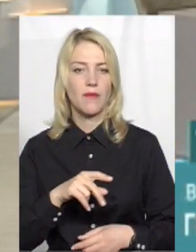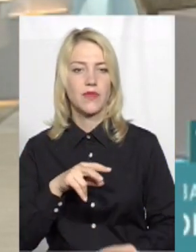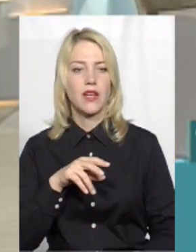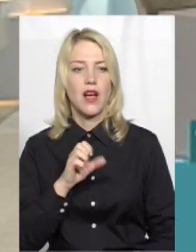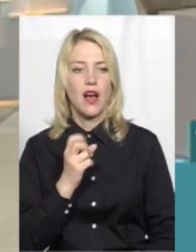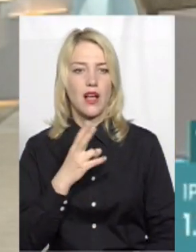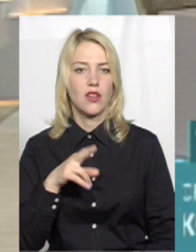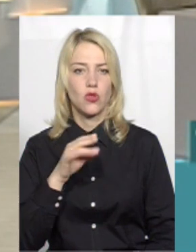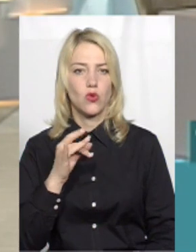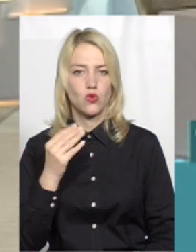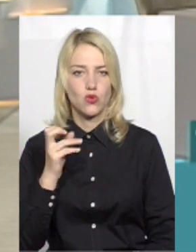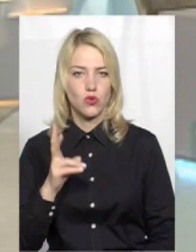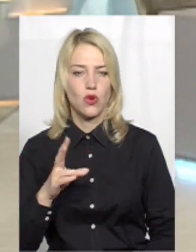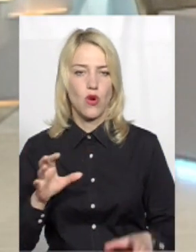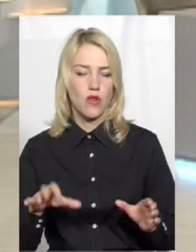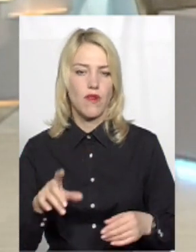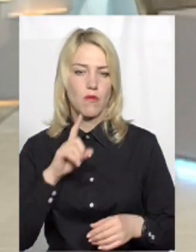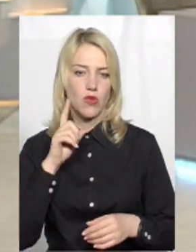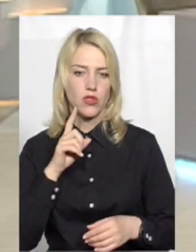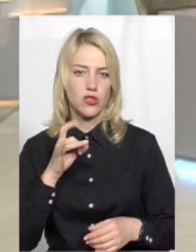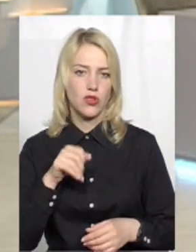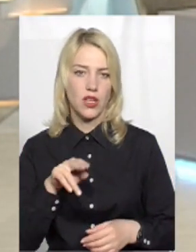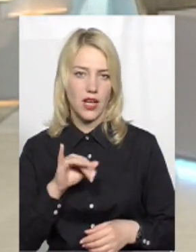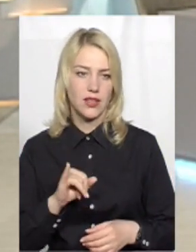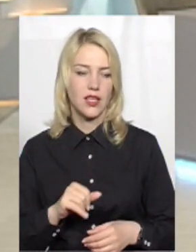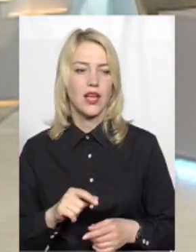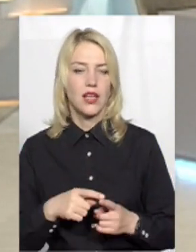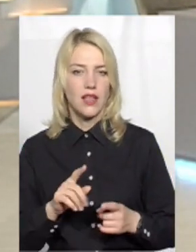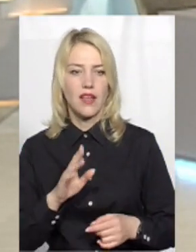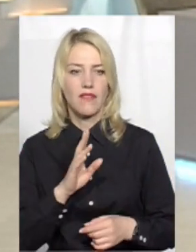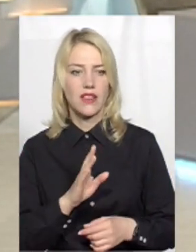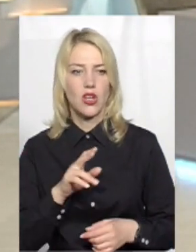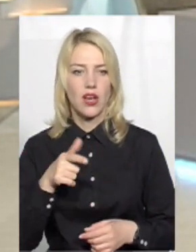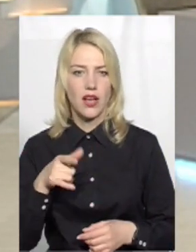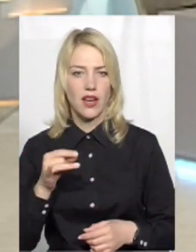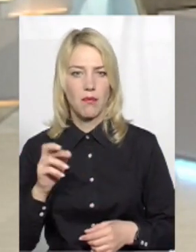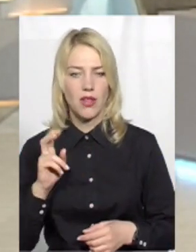Олександра Андрощук, це голова молодіжної ради, та Владислав